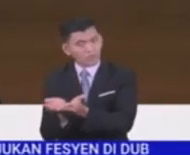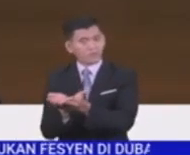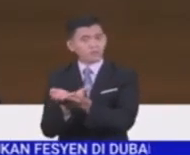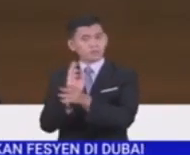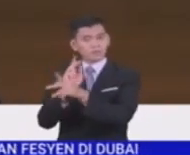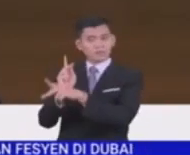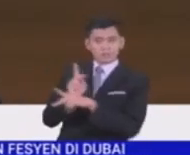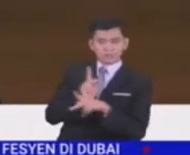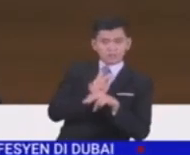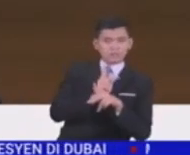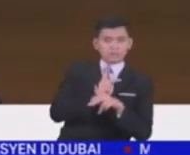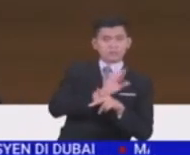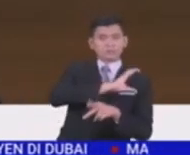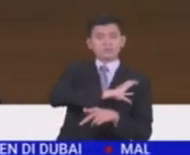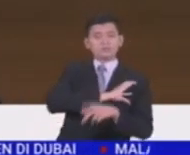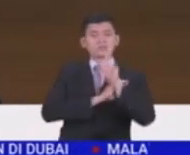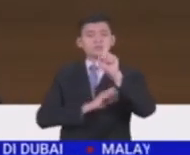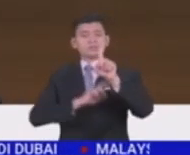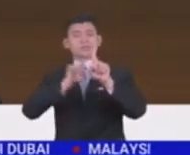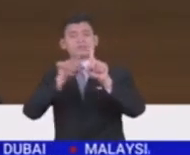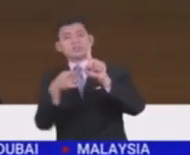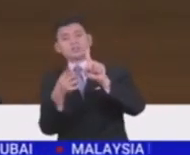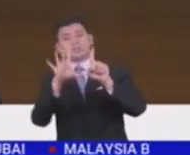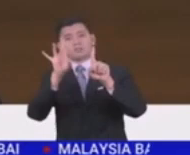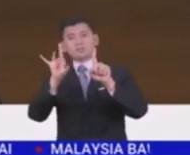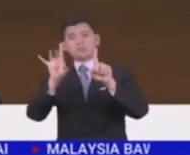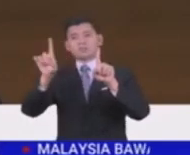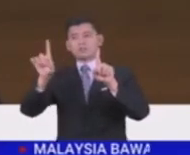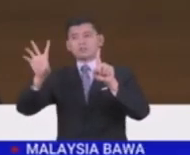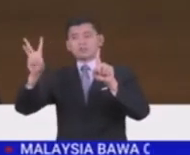ya, ada 1,816 bot,